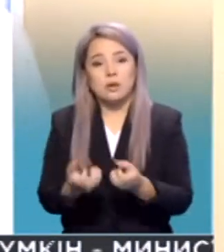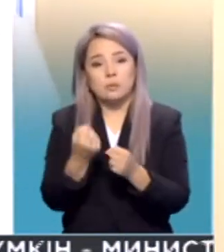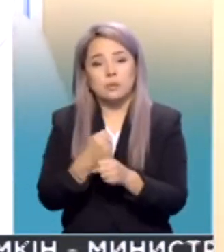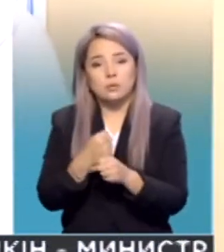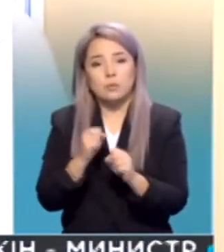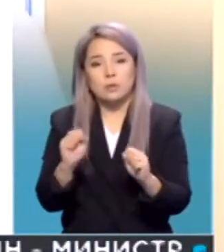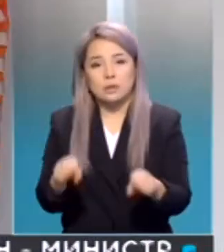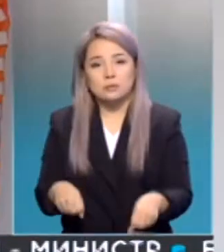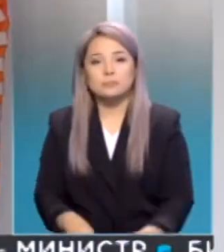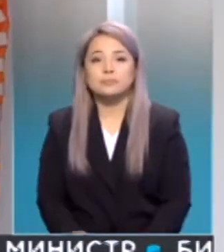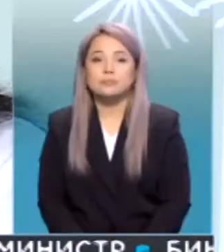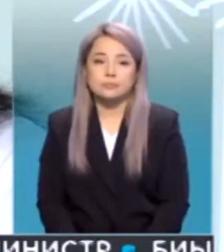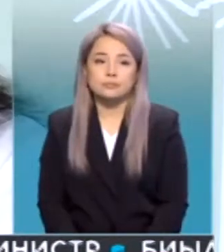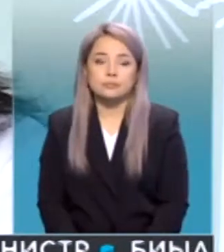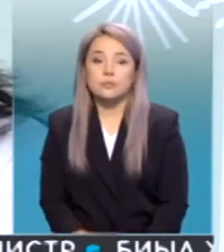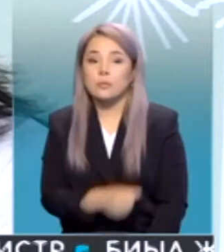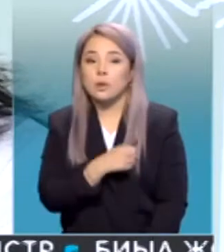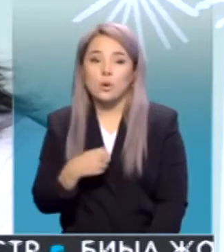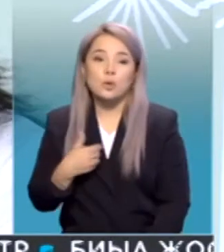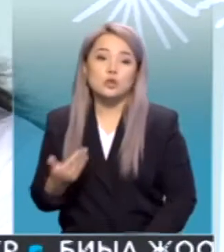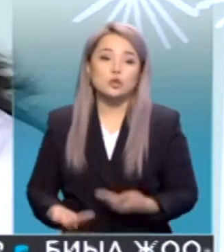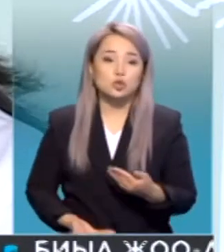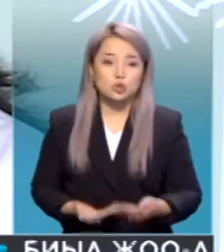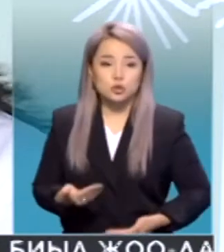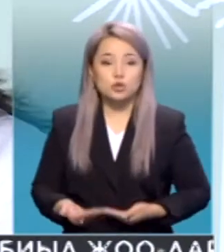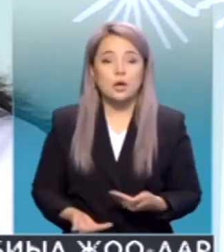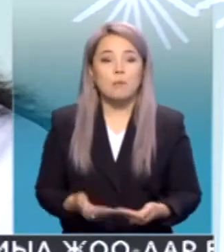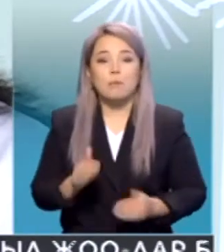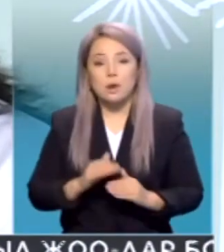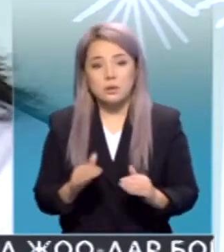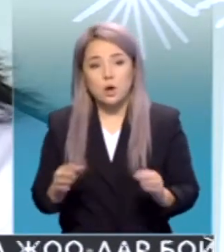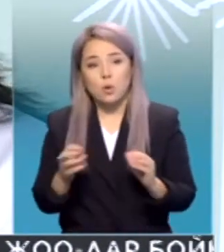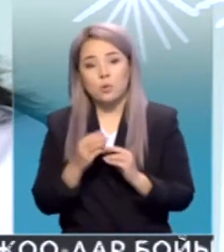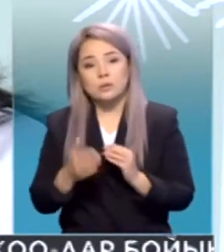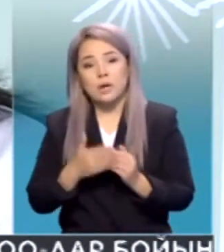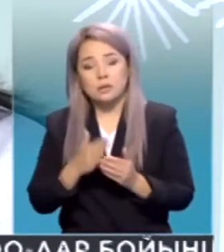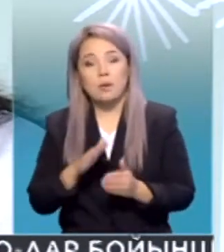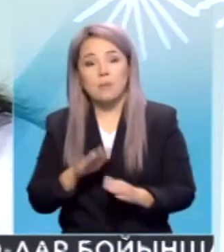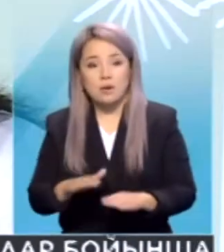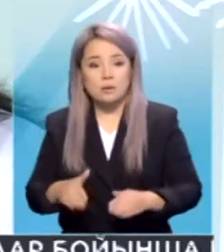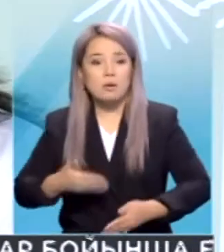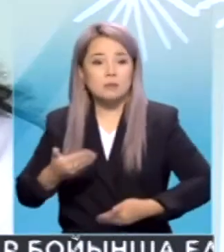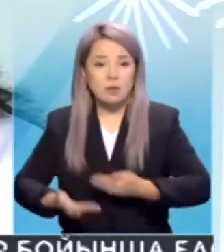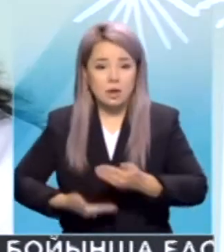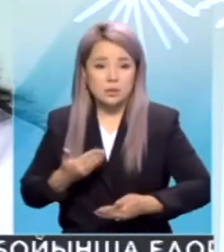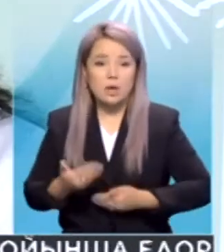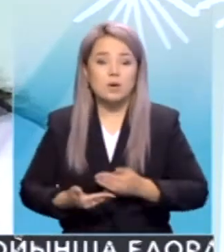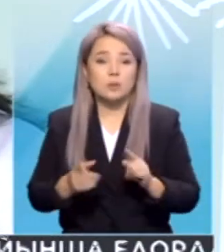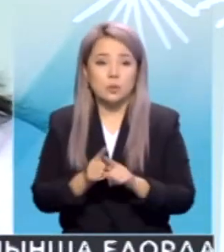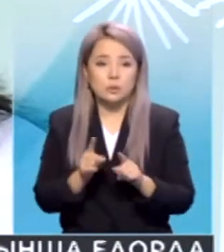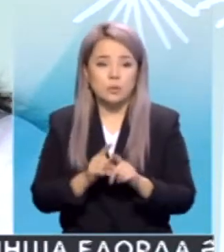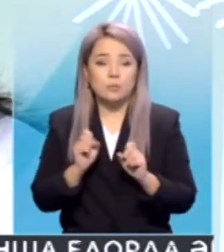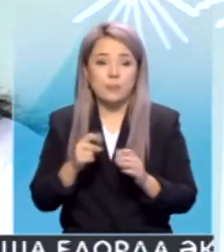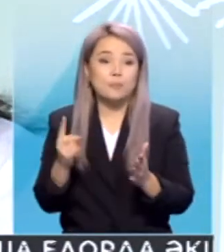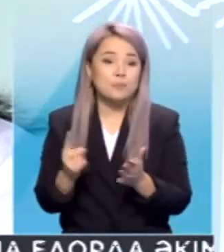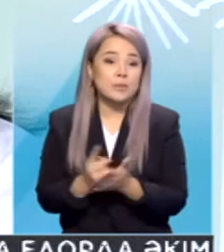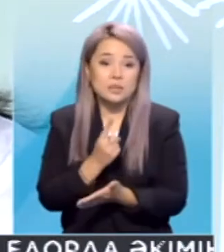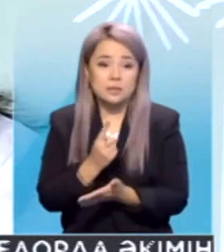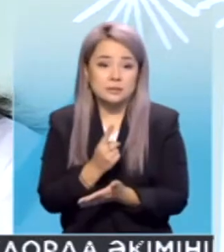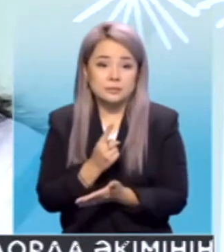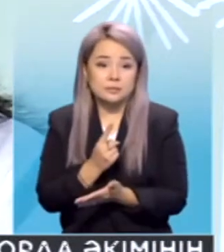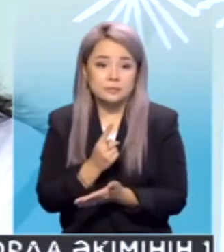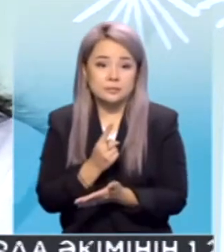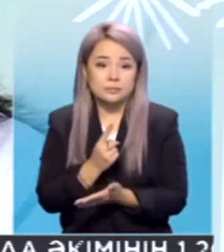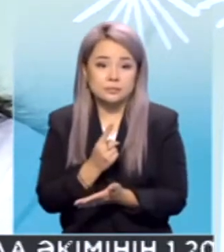жасалады. Өздігімен жүрген балалар бар, 10 шақты бала өздігімен жүрді. 90 астам балалар бірінші